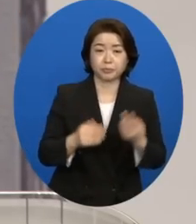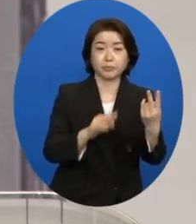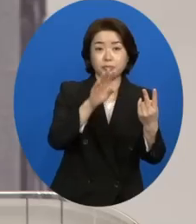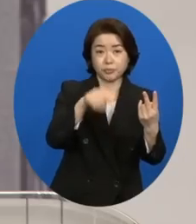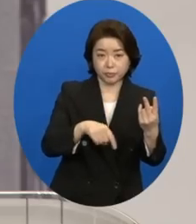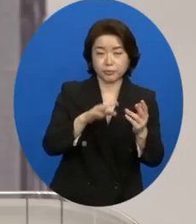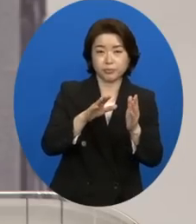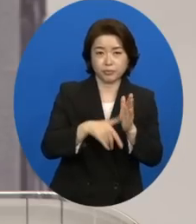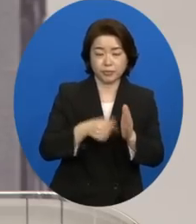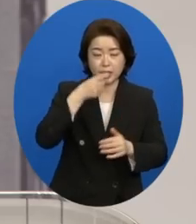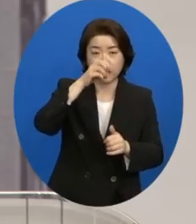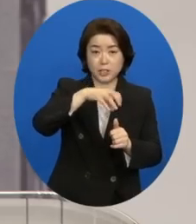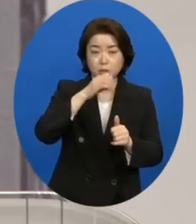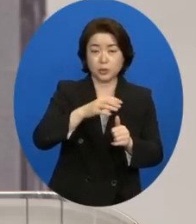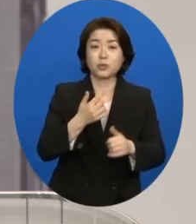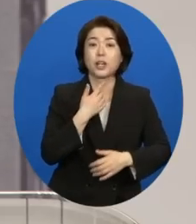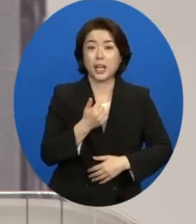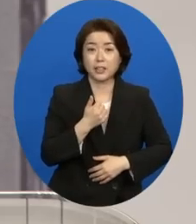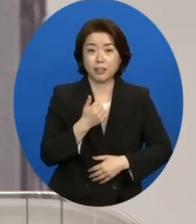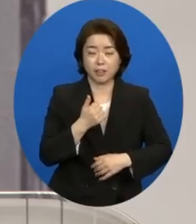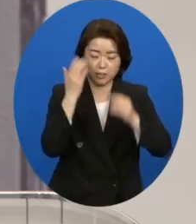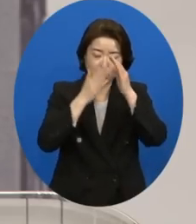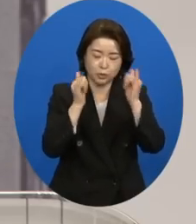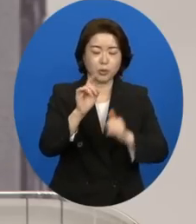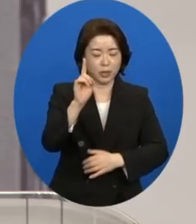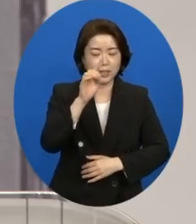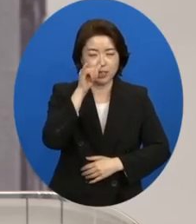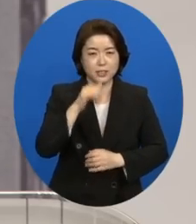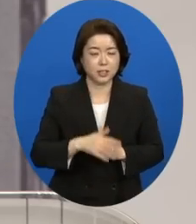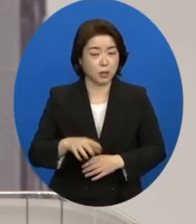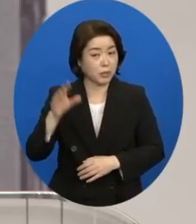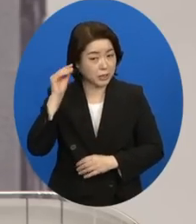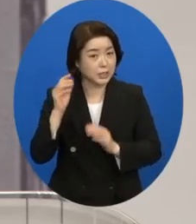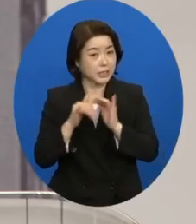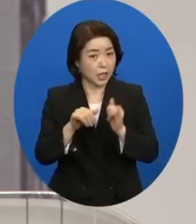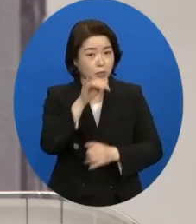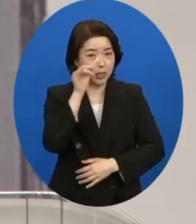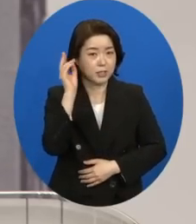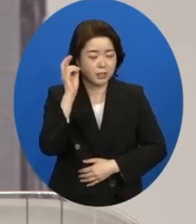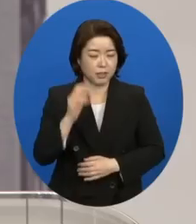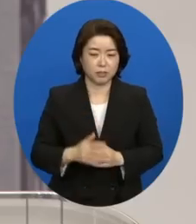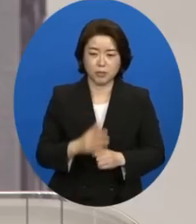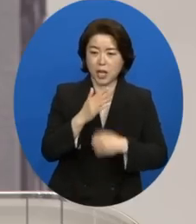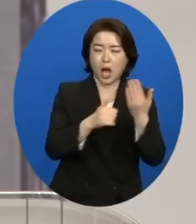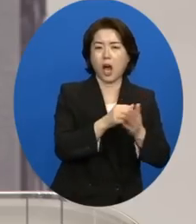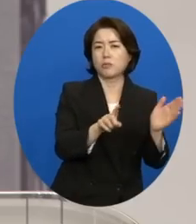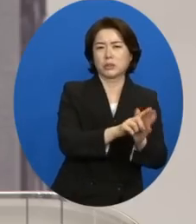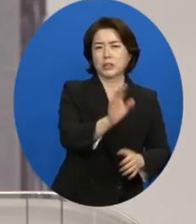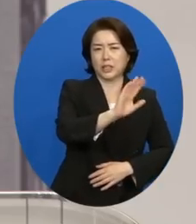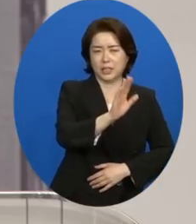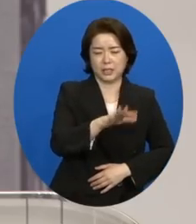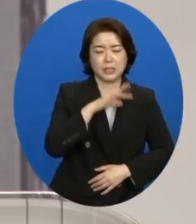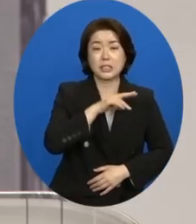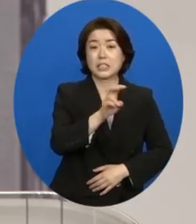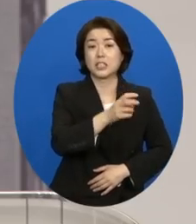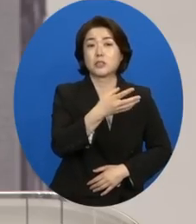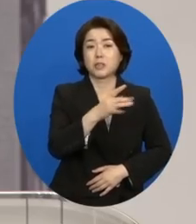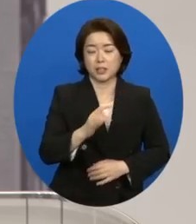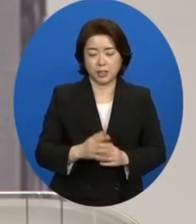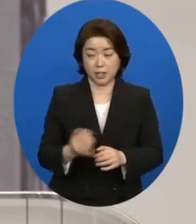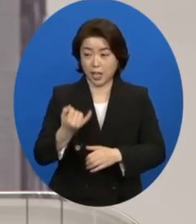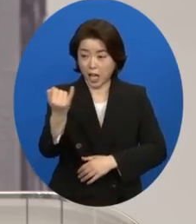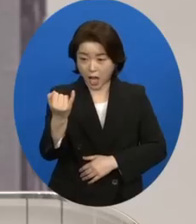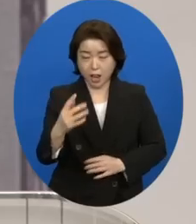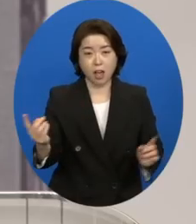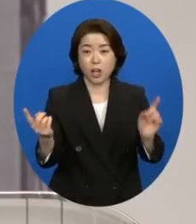때 성도님이 계세요 아마 들으신 분도 계시겠지만 하나님이 믿지 않고 사시다가 20대 시절에 아내와